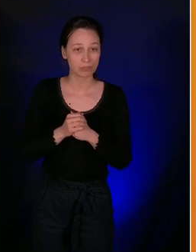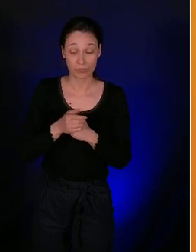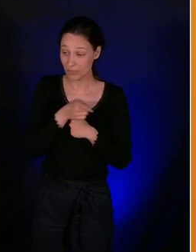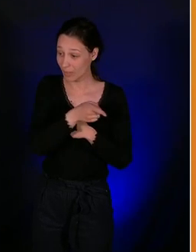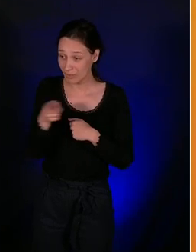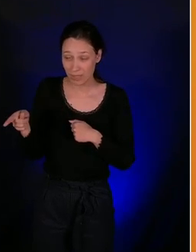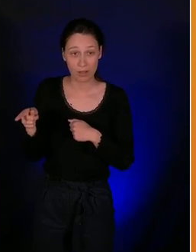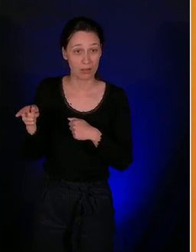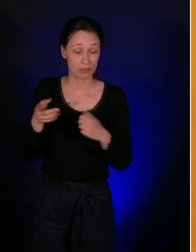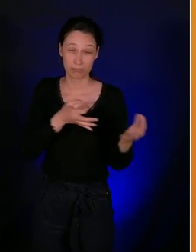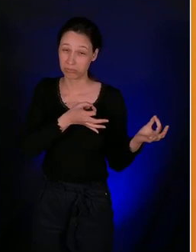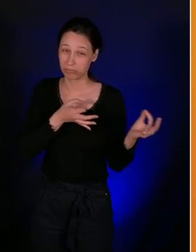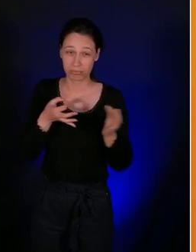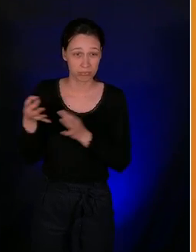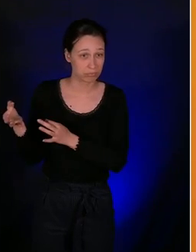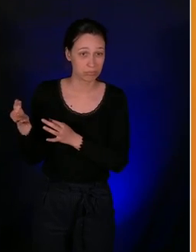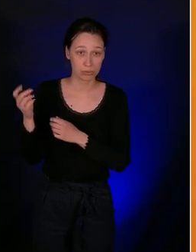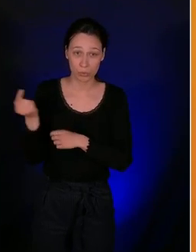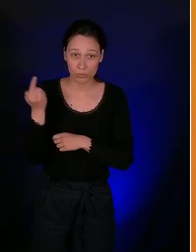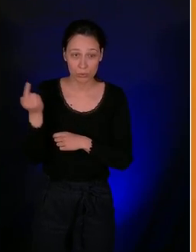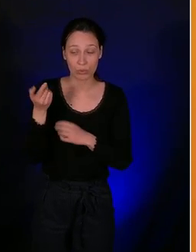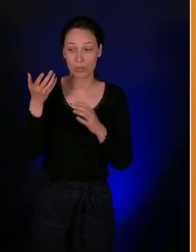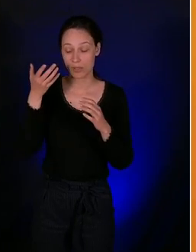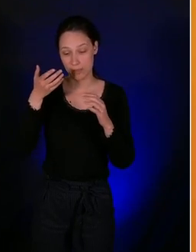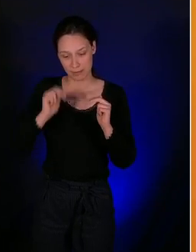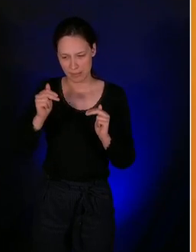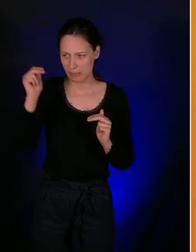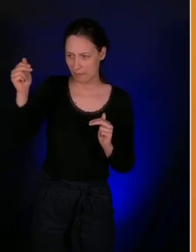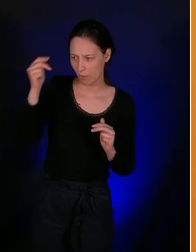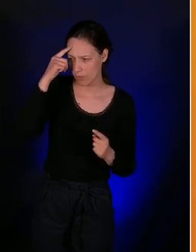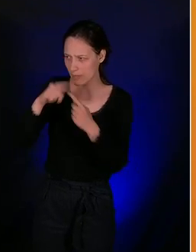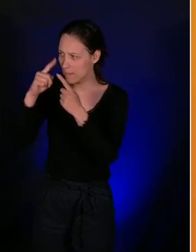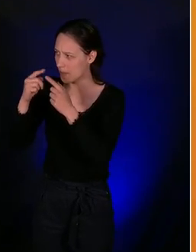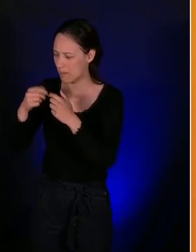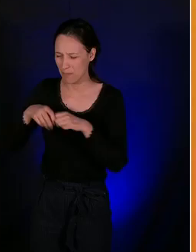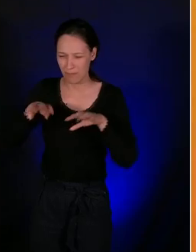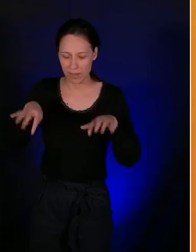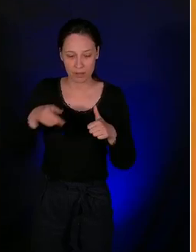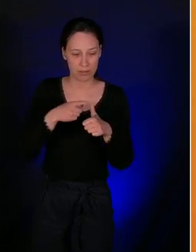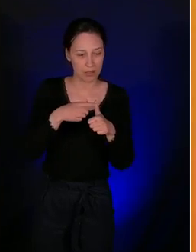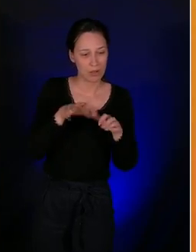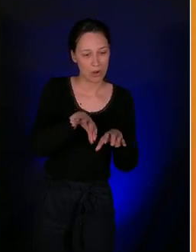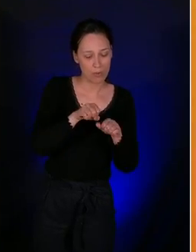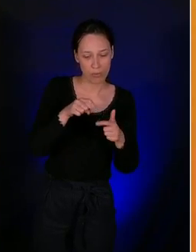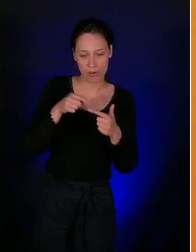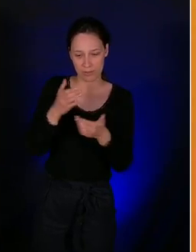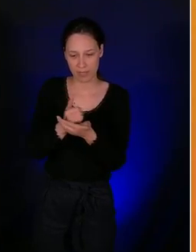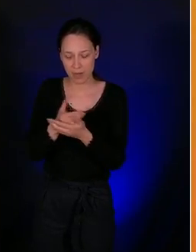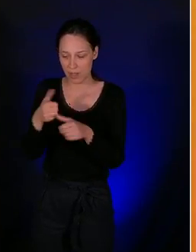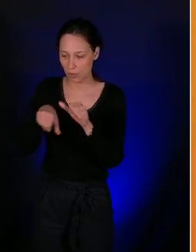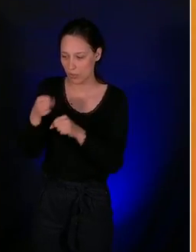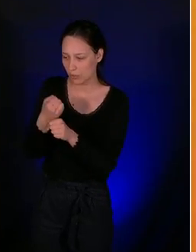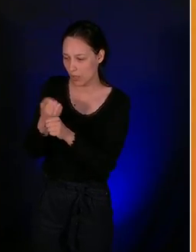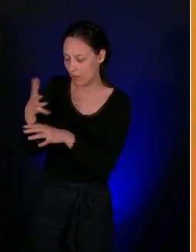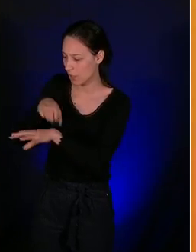de revendications de haut niveau sur les salaires, l'emploi, les conditions de travail et son organisation,